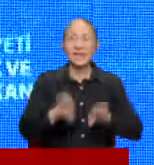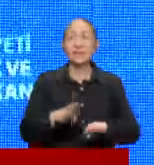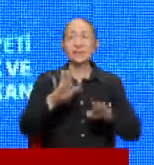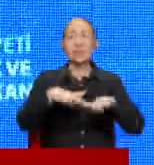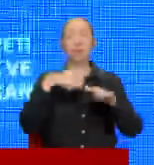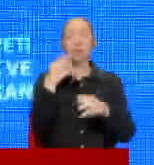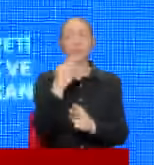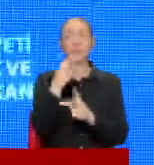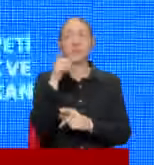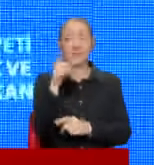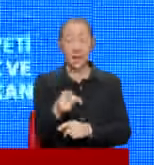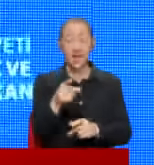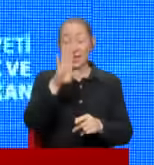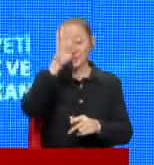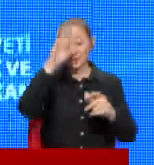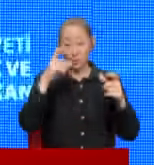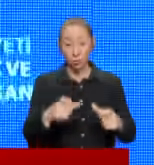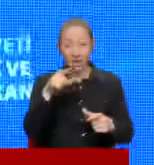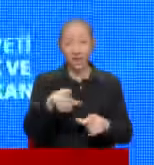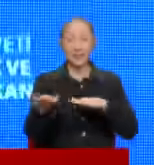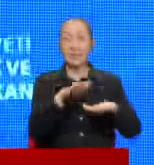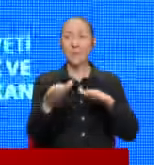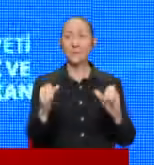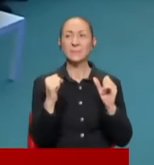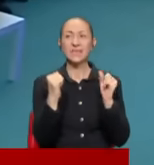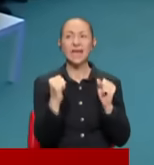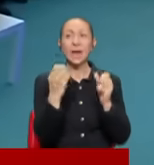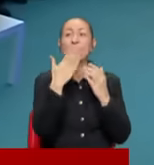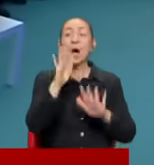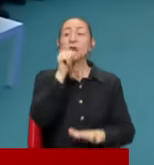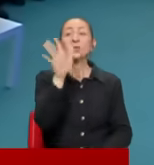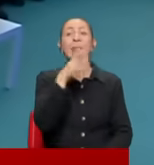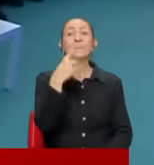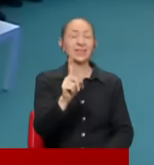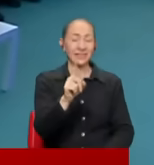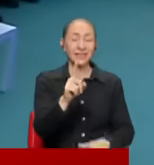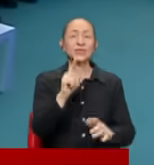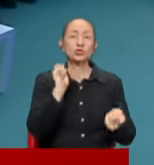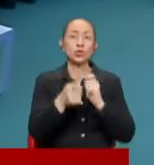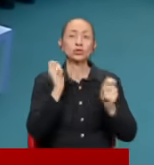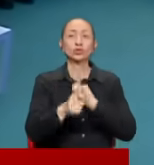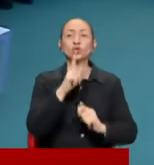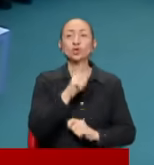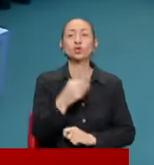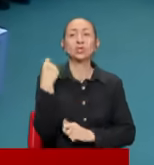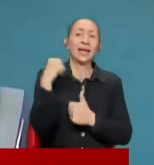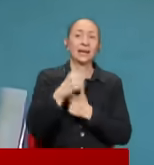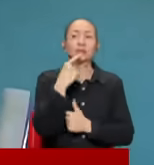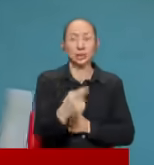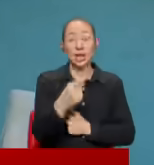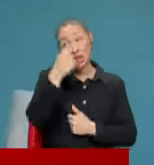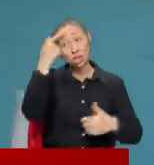törenindeki konuşmasındaysa İstanbul'da depreme dayanıksız 650 bin konutun dönüştürüleceği vaadini